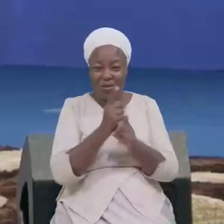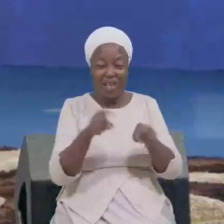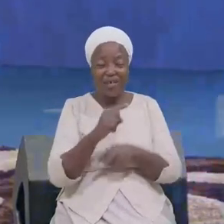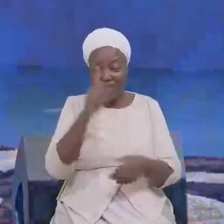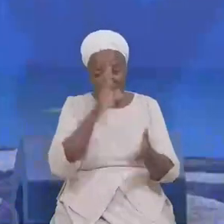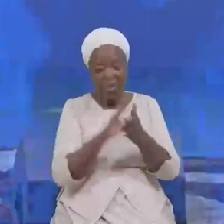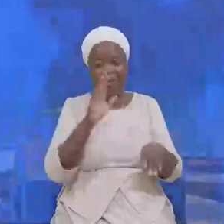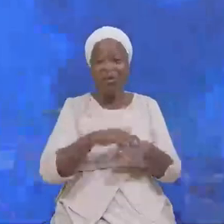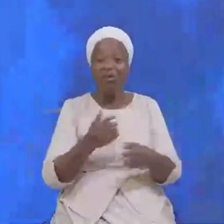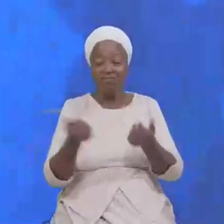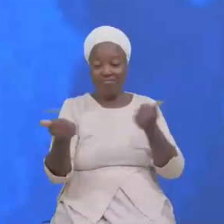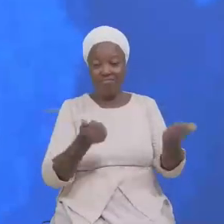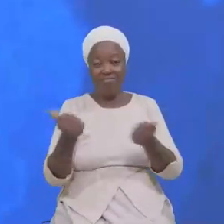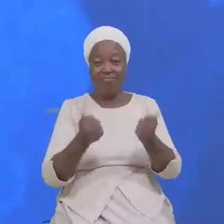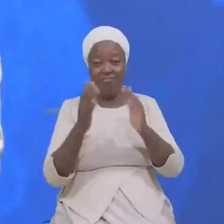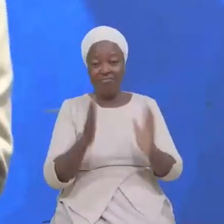conduit le taxi.